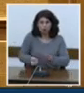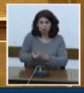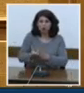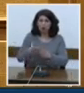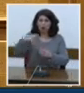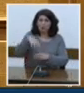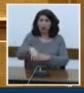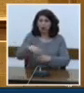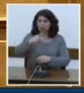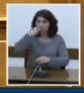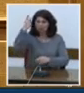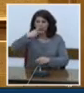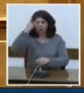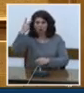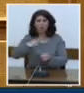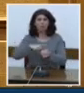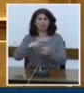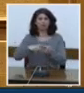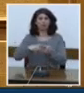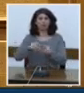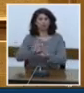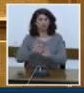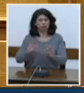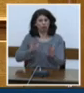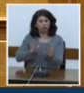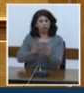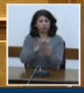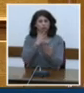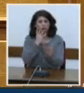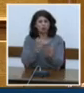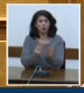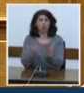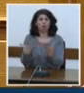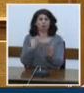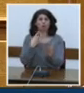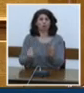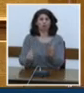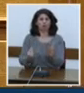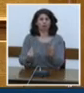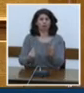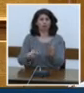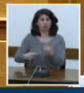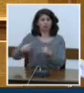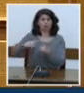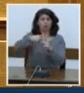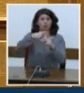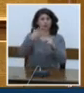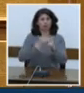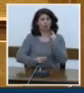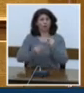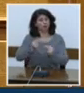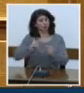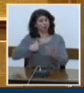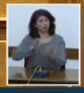δικαιωμάτων και της όριμης αντιμετώπισης σύνθετων προβλημάτων. Για να συμβεί όμως